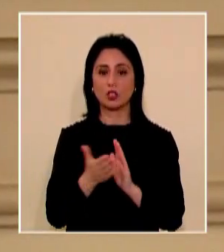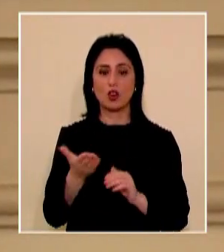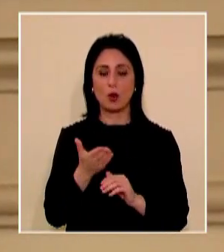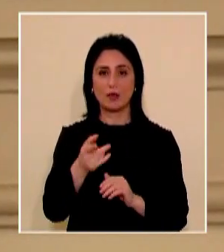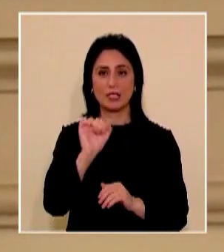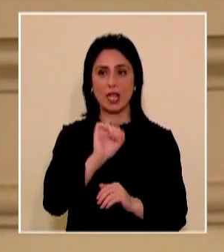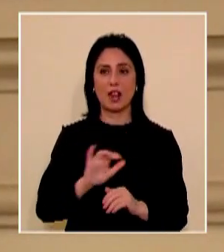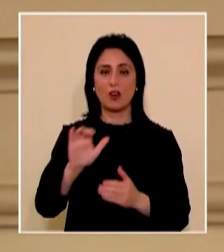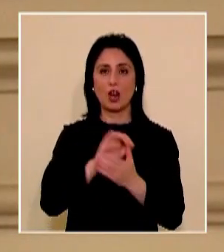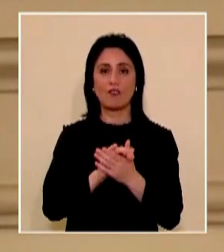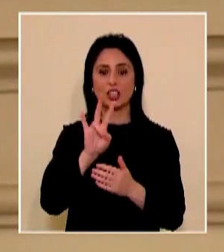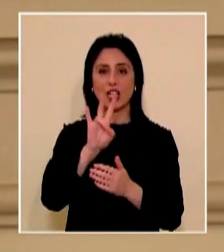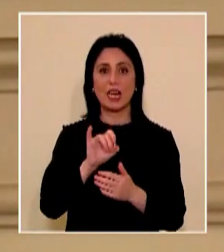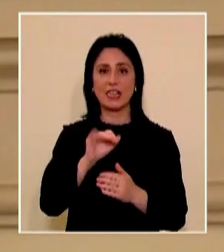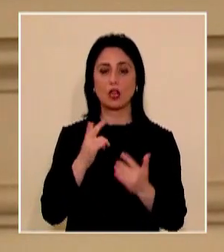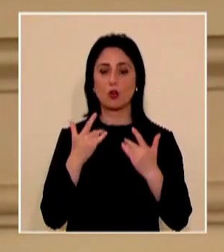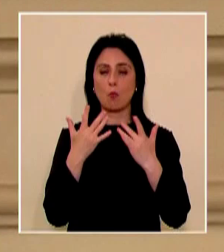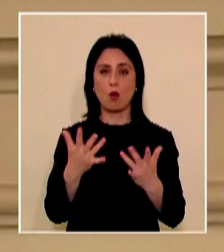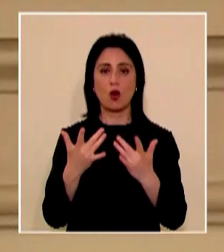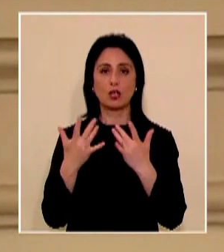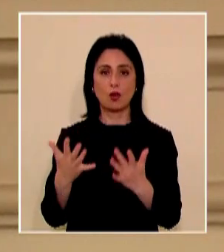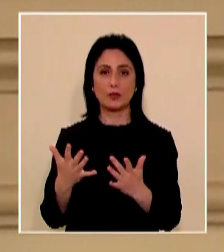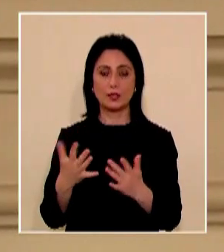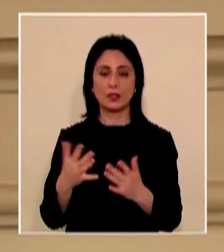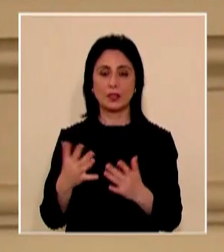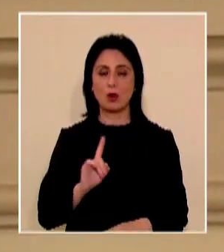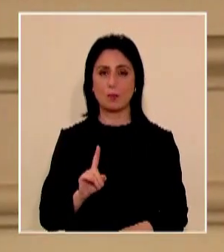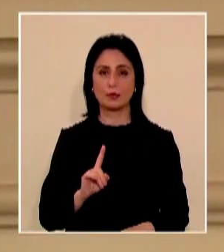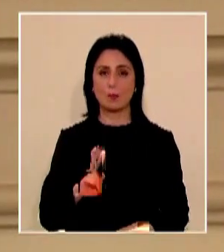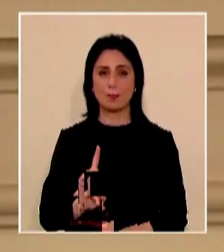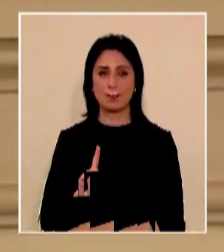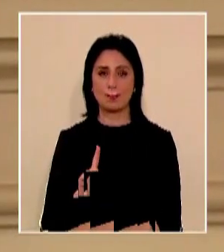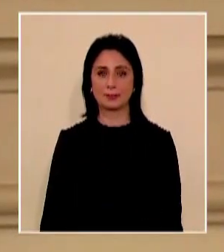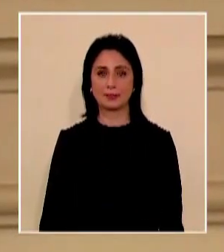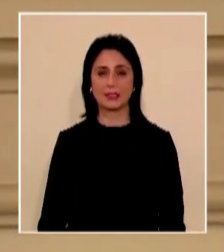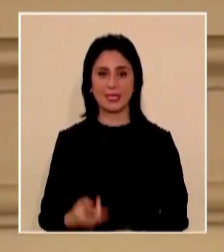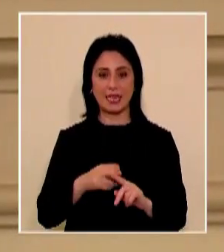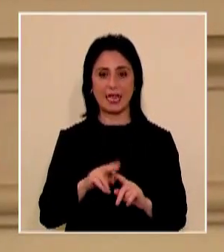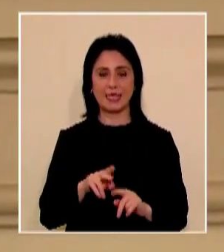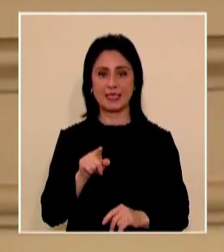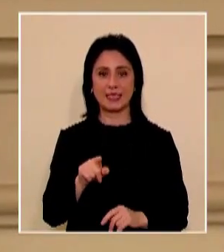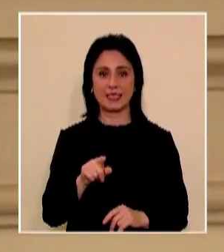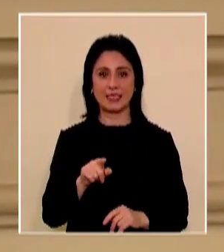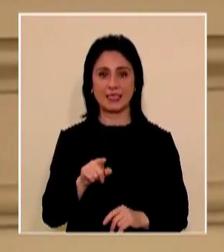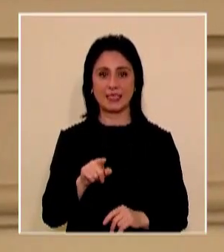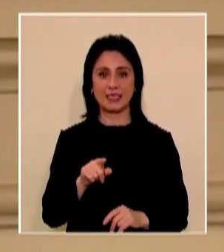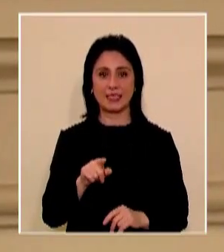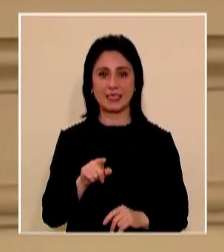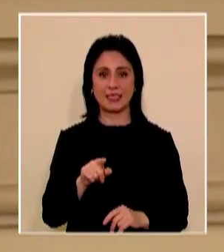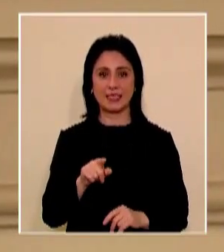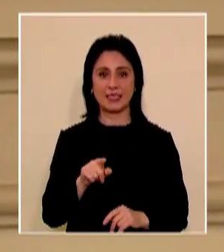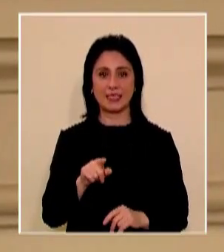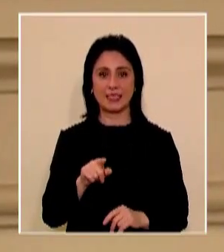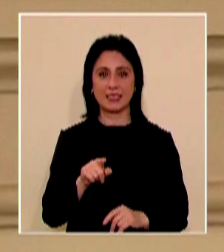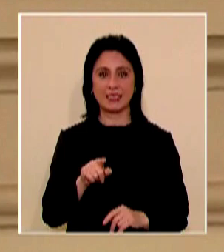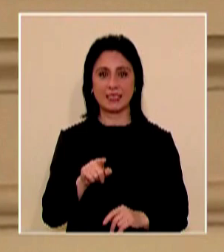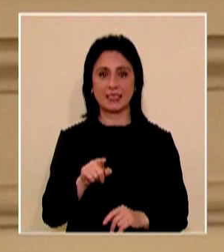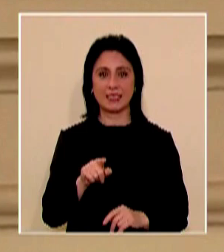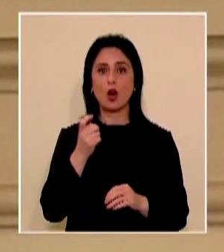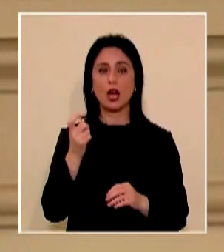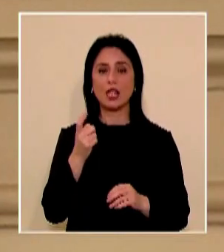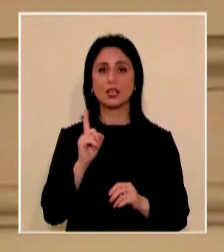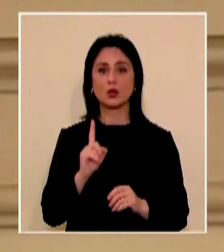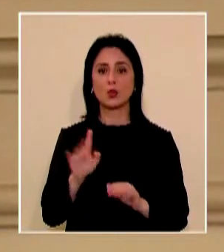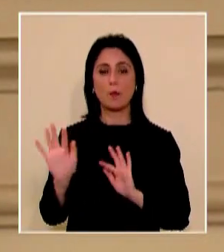aby spełnić wszystkie kryteria członkostwa. Jeżeli oczekujemy, że będą realizowane procesy demokratyczne, że instytucje demokratyczne